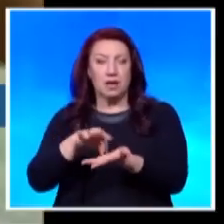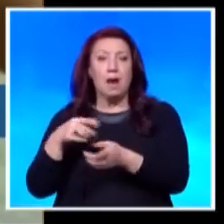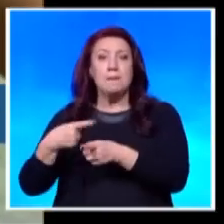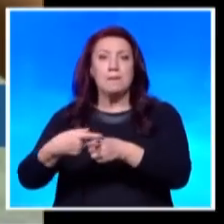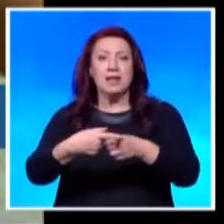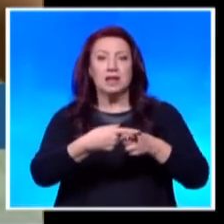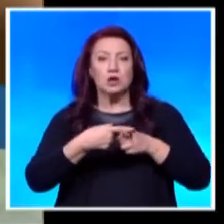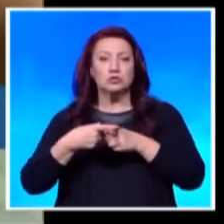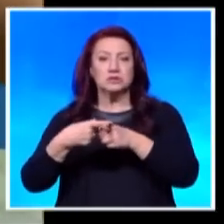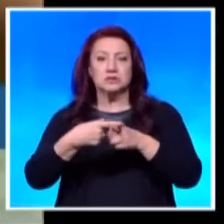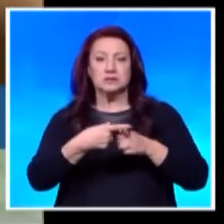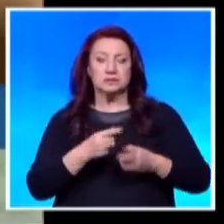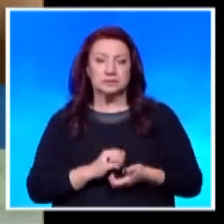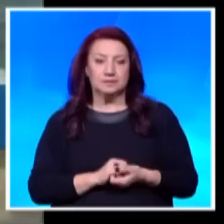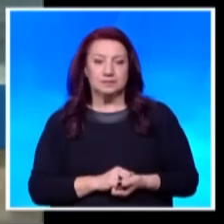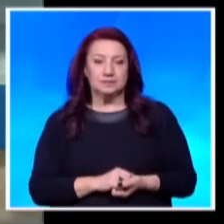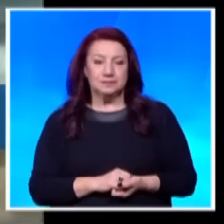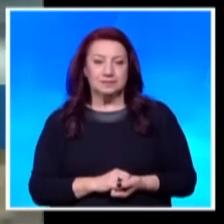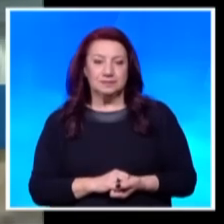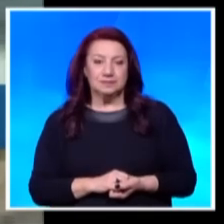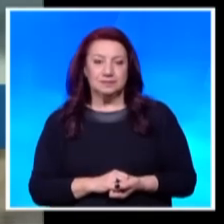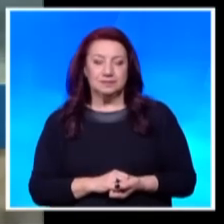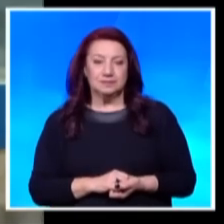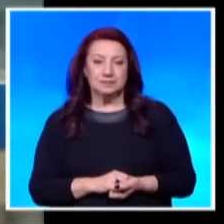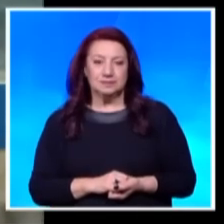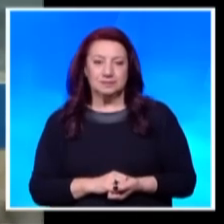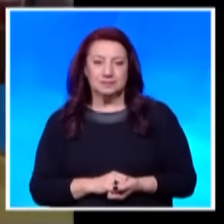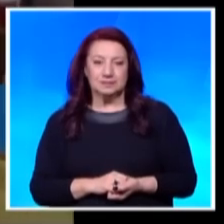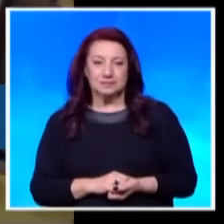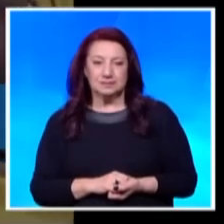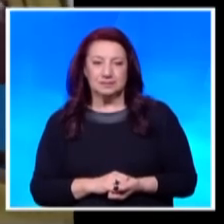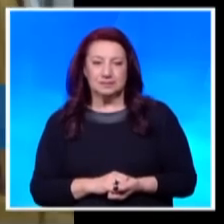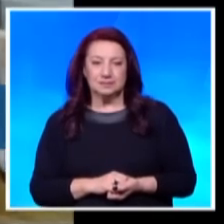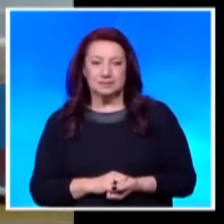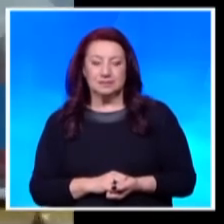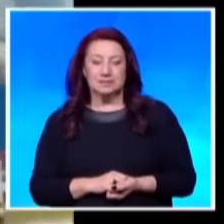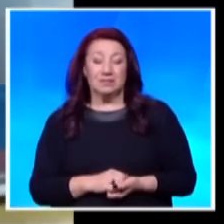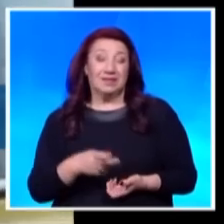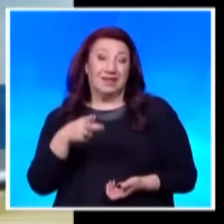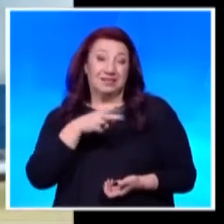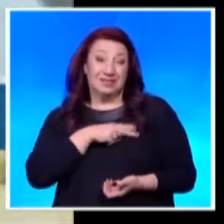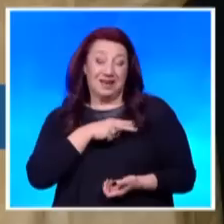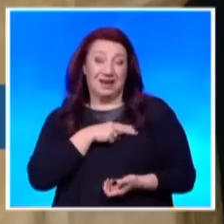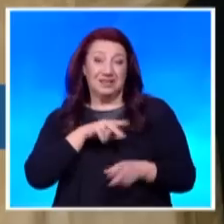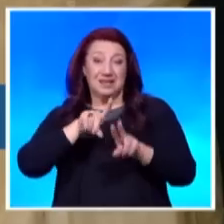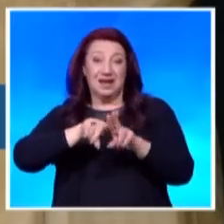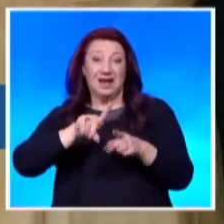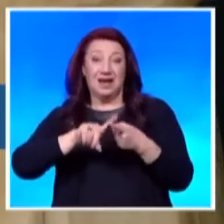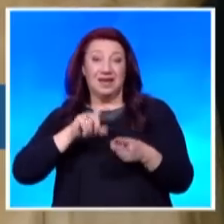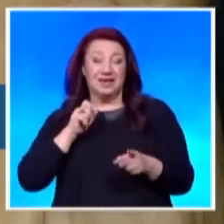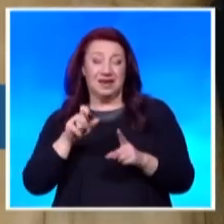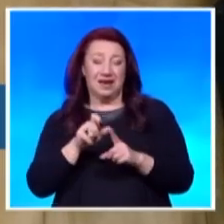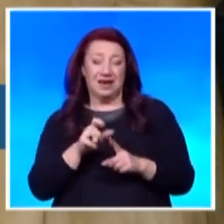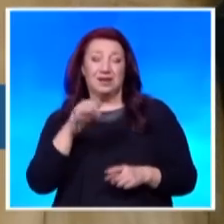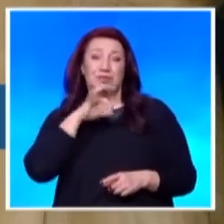Защо сте ме правили идиот, той мен? Той ще ме цака 100 лапира. Икар за цялостен принос получава актьорът